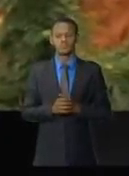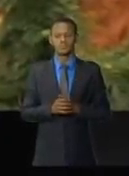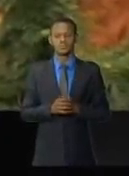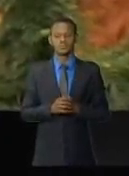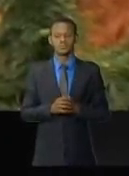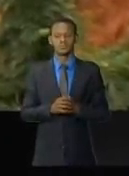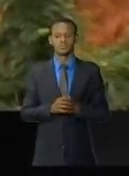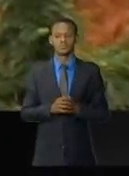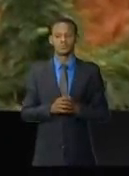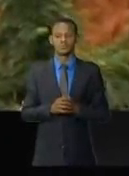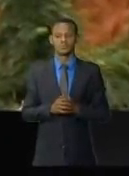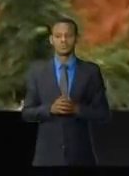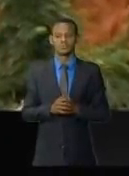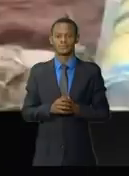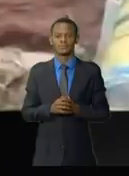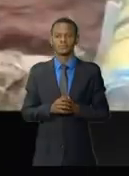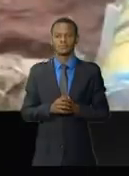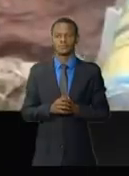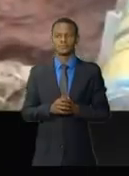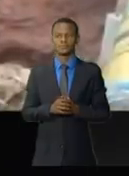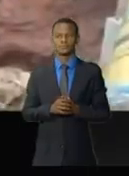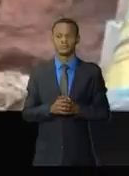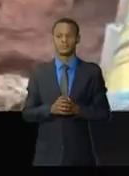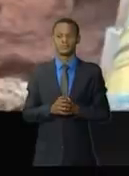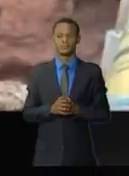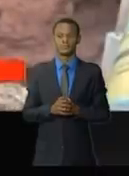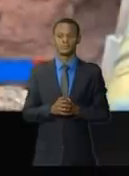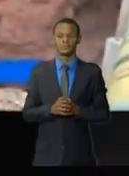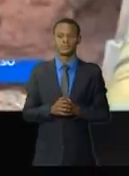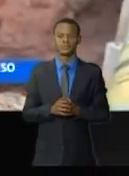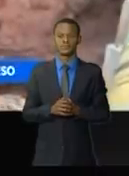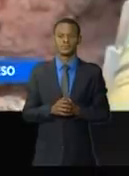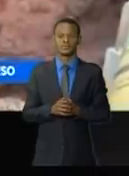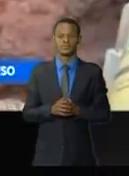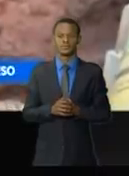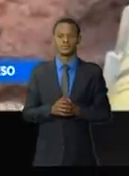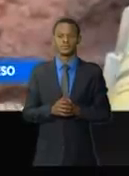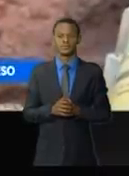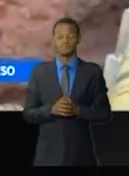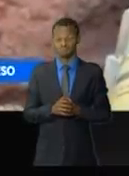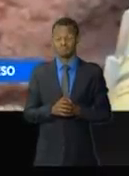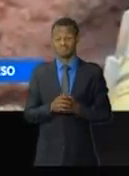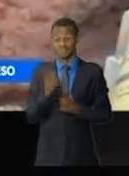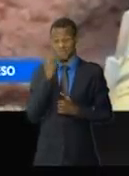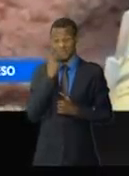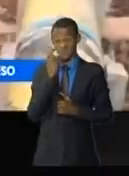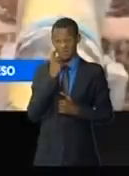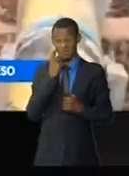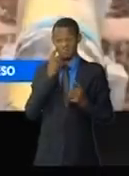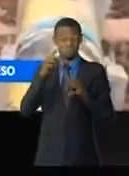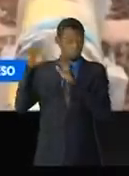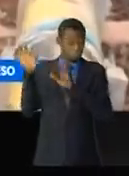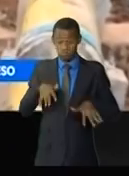d'eau suspendues, toute la masse de terre qui les soutenait a été emportée par ces eaux de pluie.